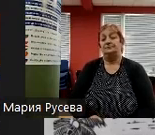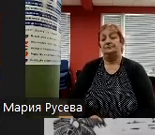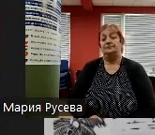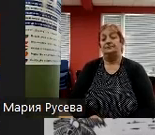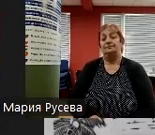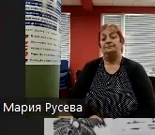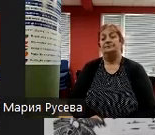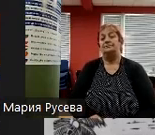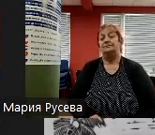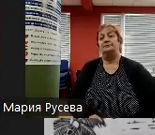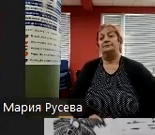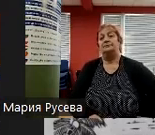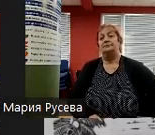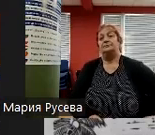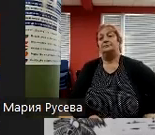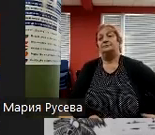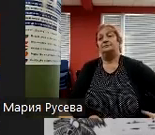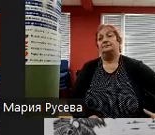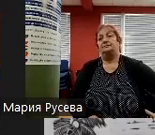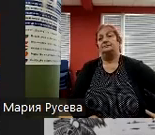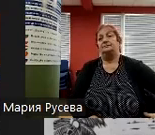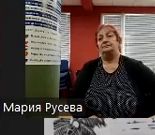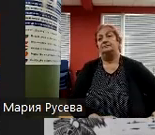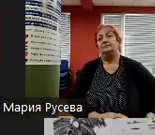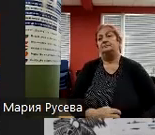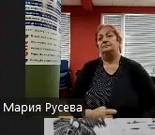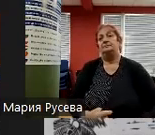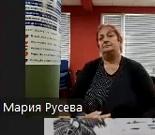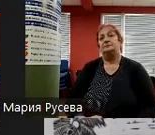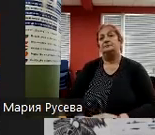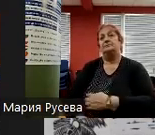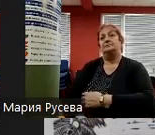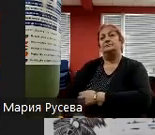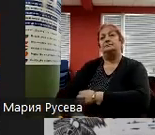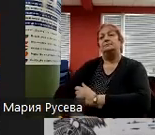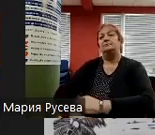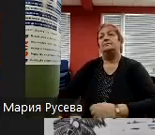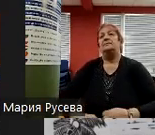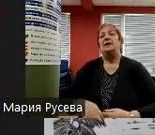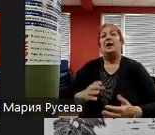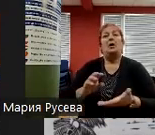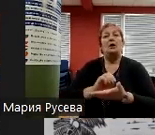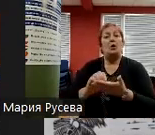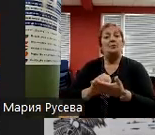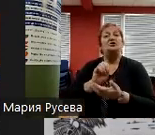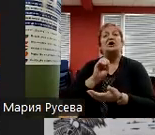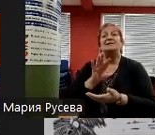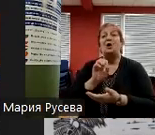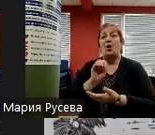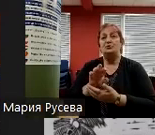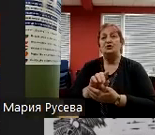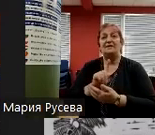your messages a little confusing for others. Когато пишете съобщение,